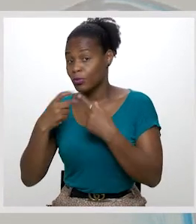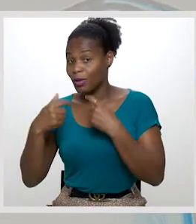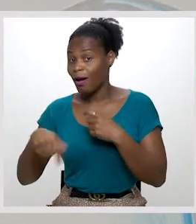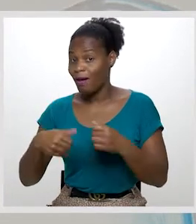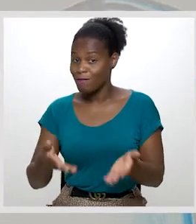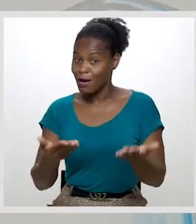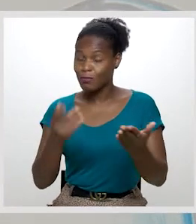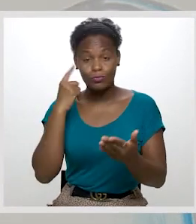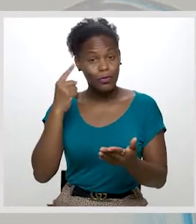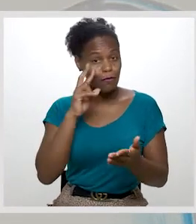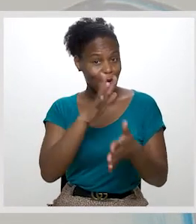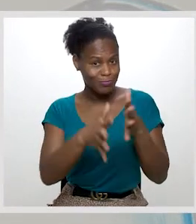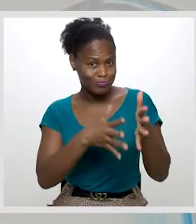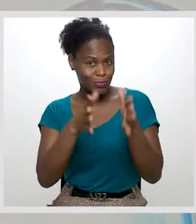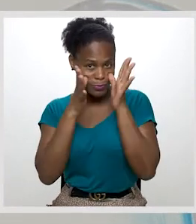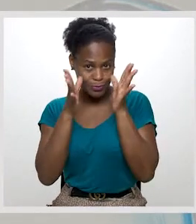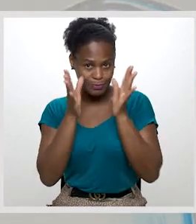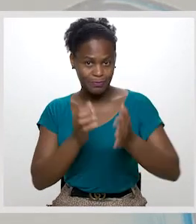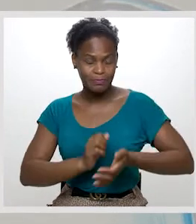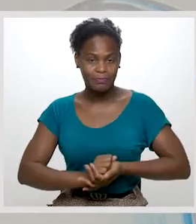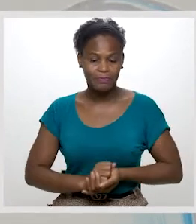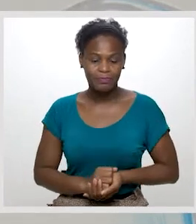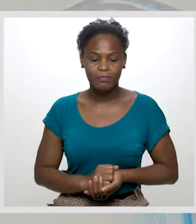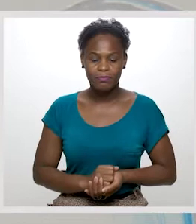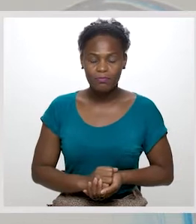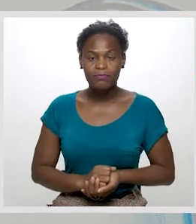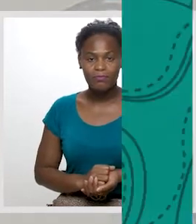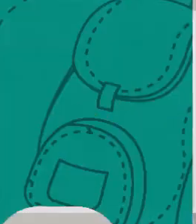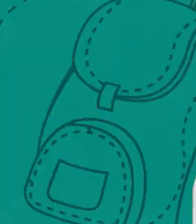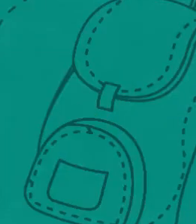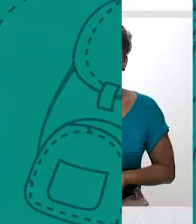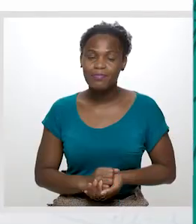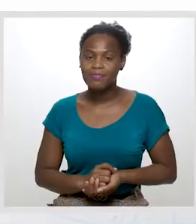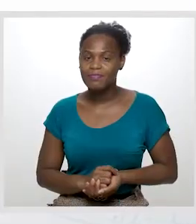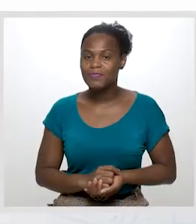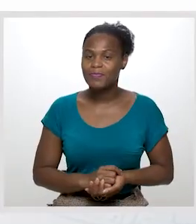il y aura d'autres questions. Vas-y, écoute attentivement.